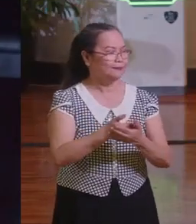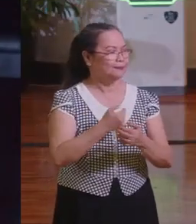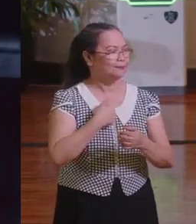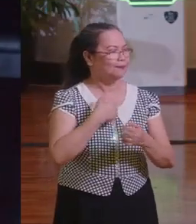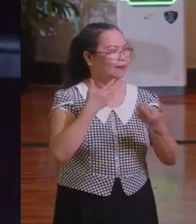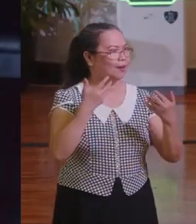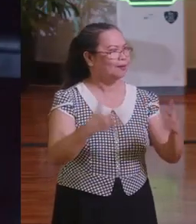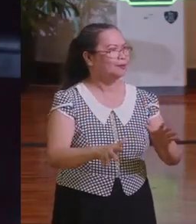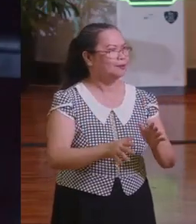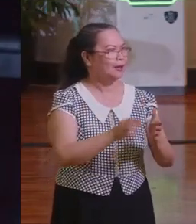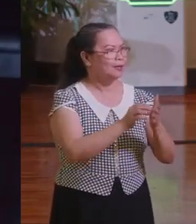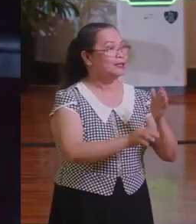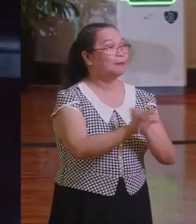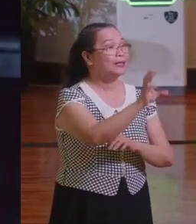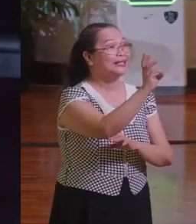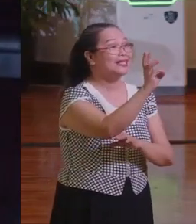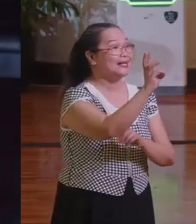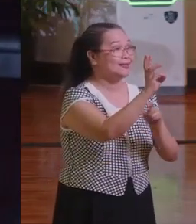chapter 6.